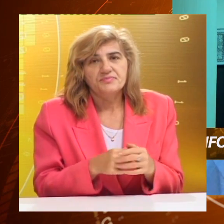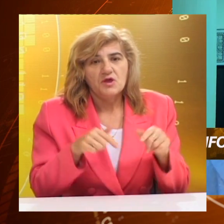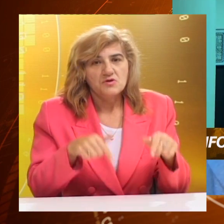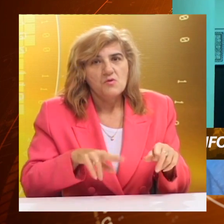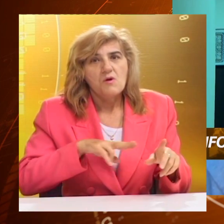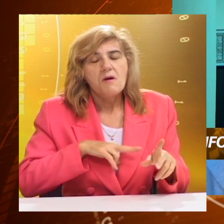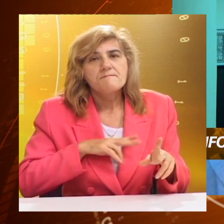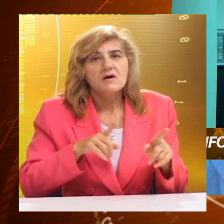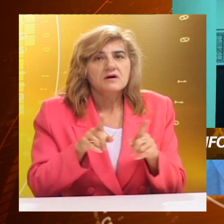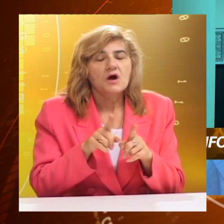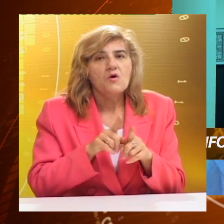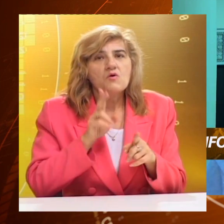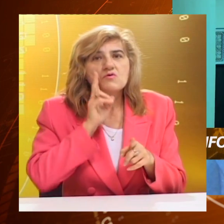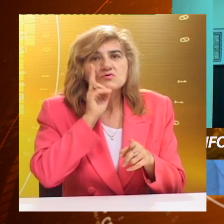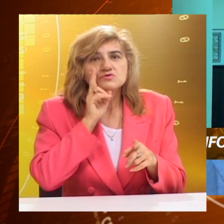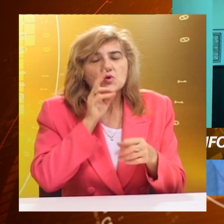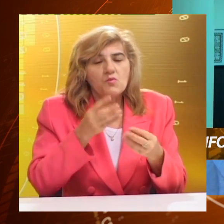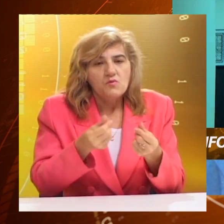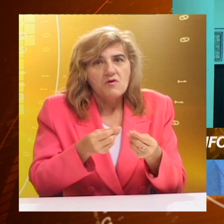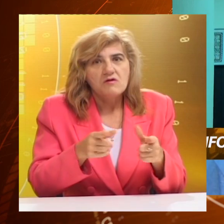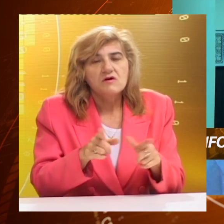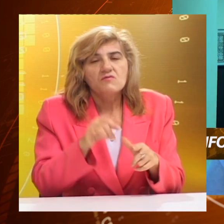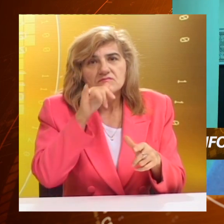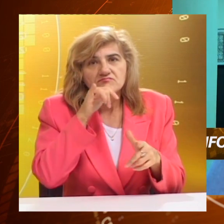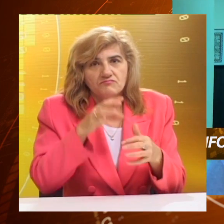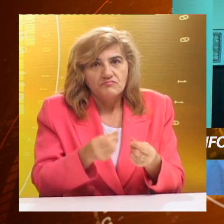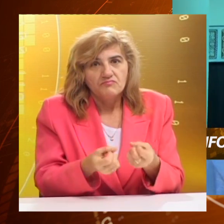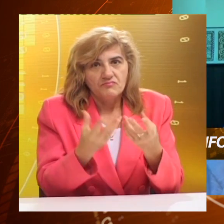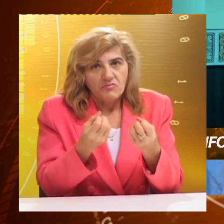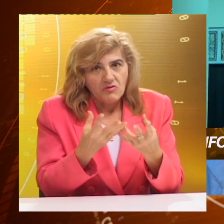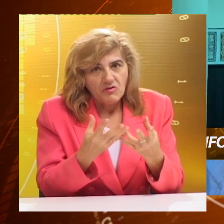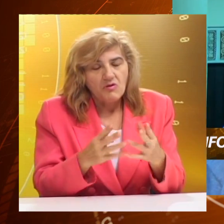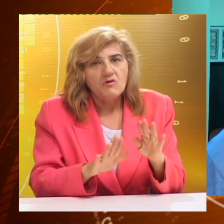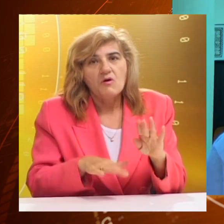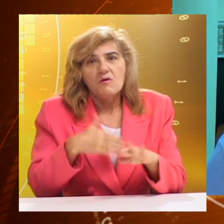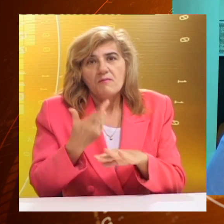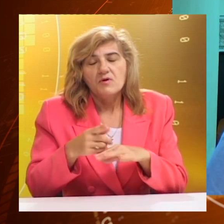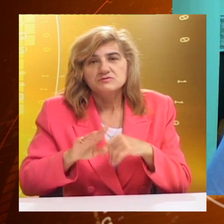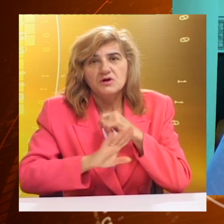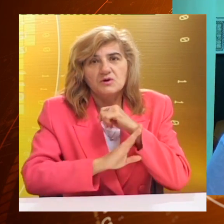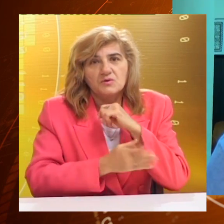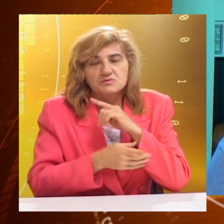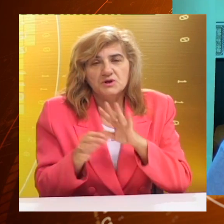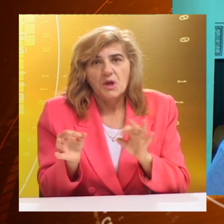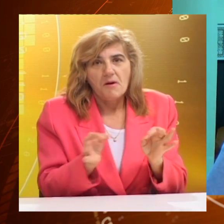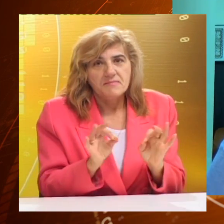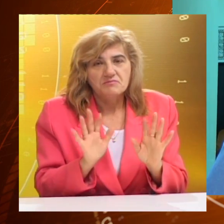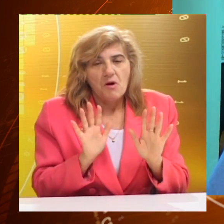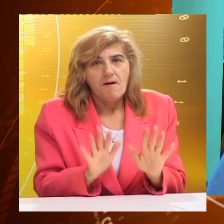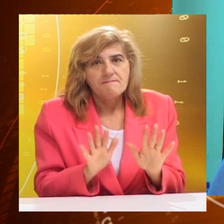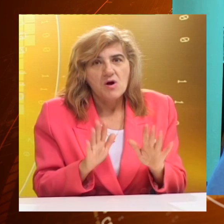imamo čokoladnu fontanu u kojem je čokolada u tečnom stanju, a nakon toga naše učenice pripremaju čvrstu čokoladu na taj način